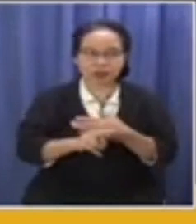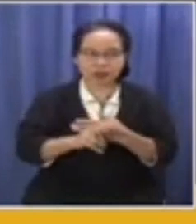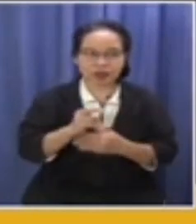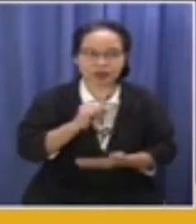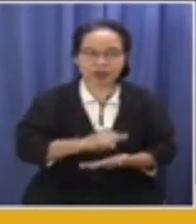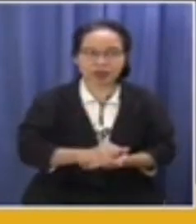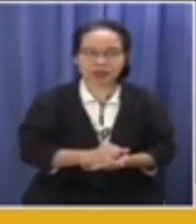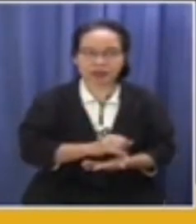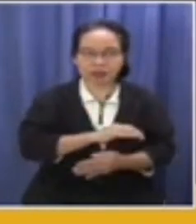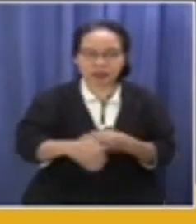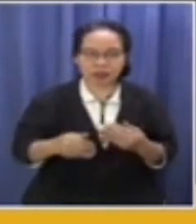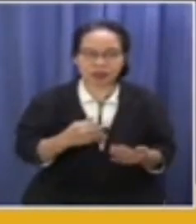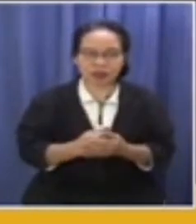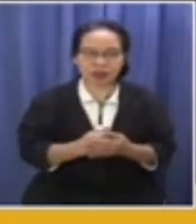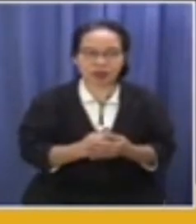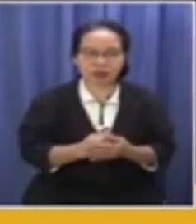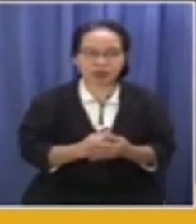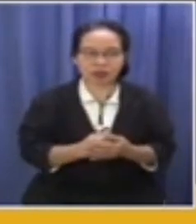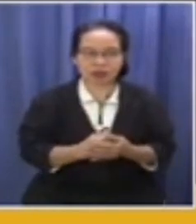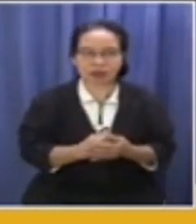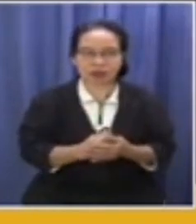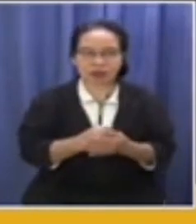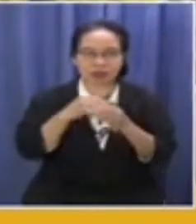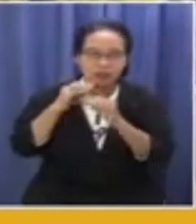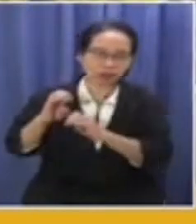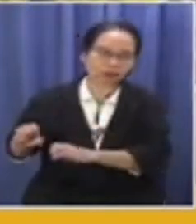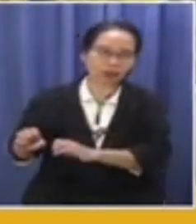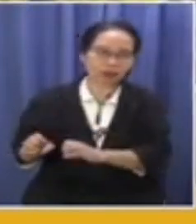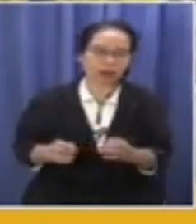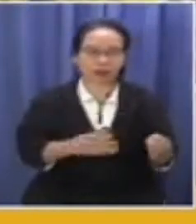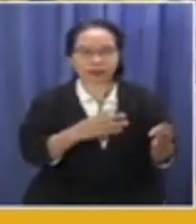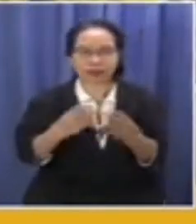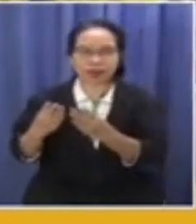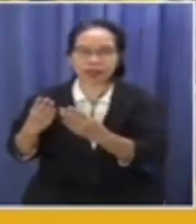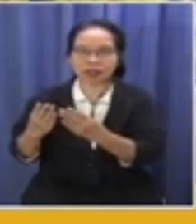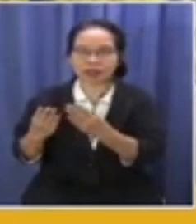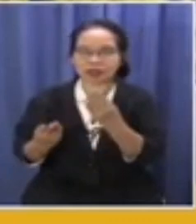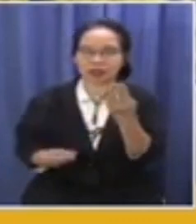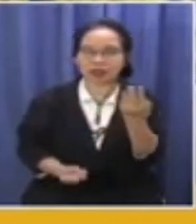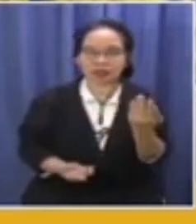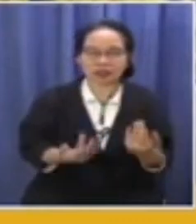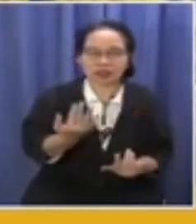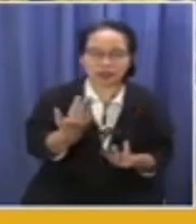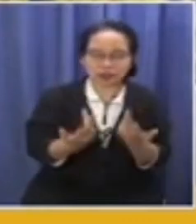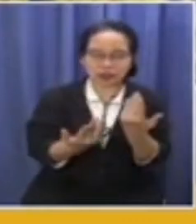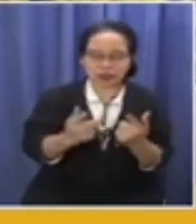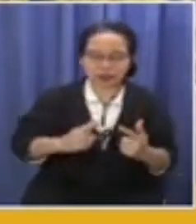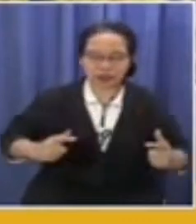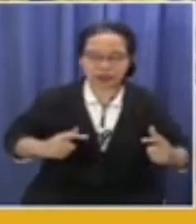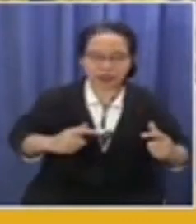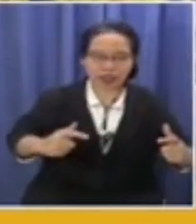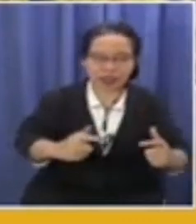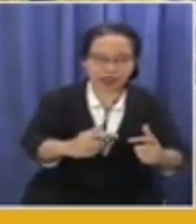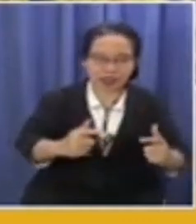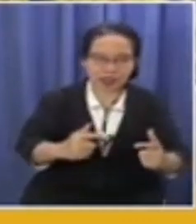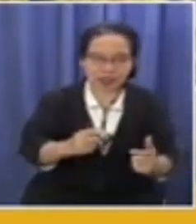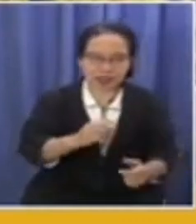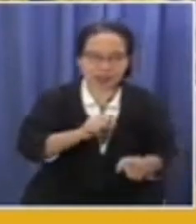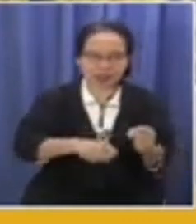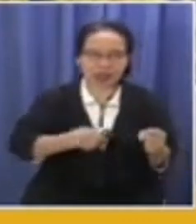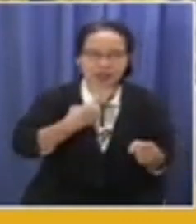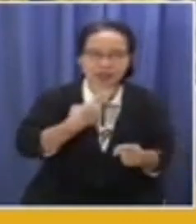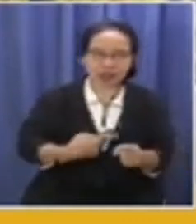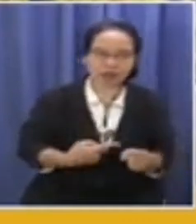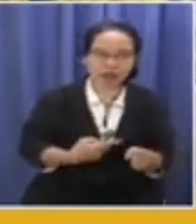niyan lahat ng mga sasama dadalhin na doon sa dagat-dagatang apoy Yun po yung